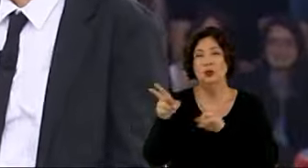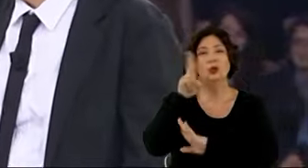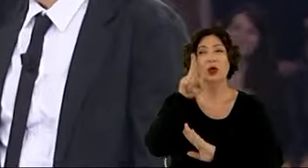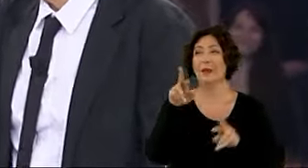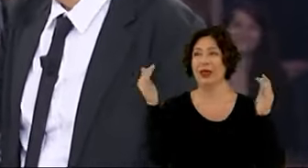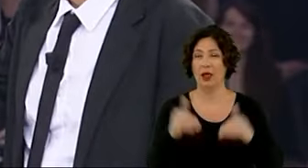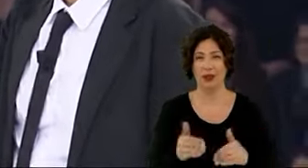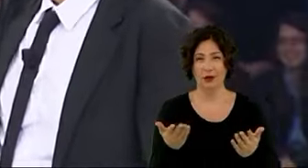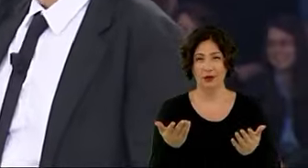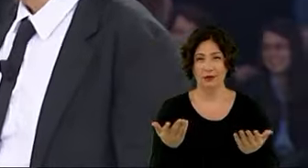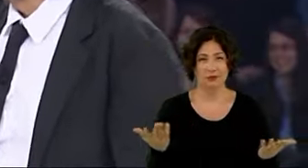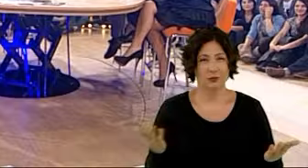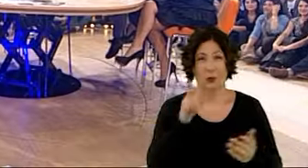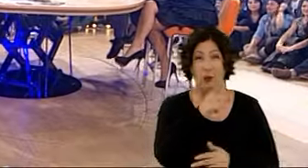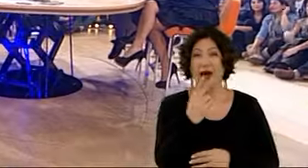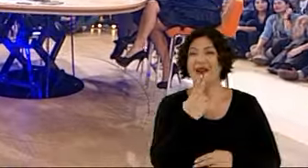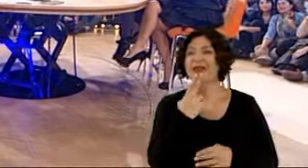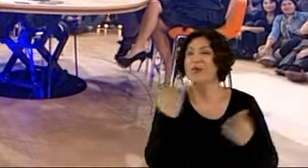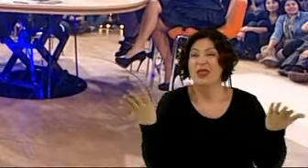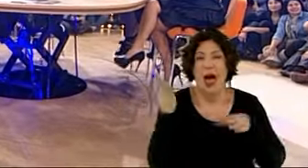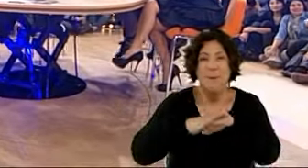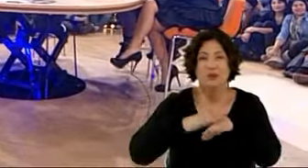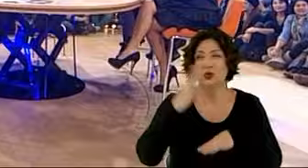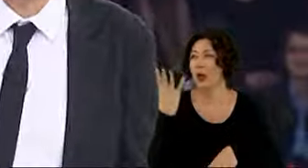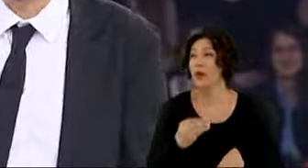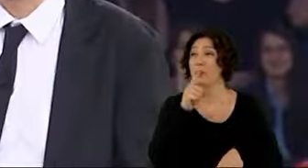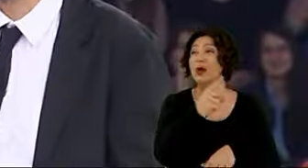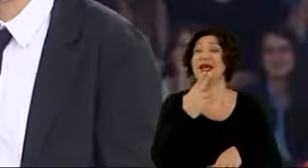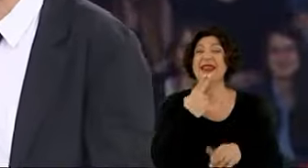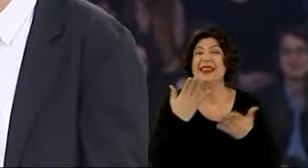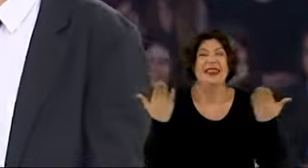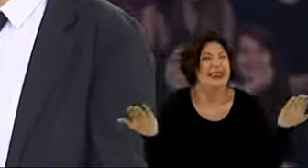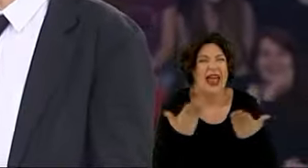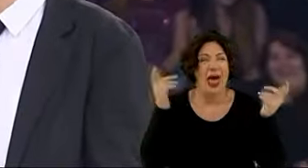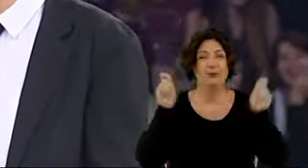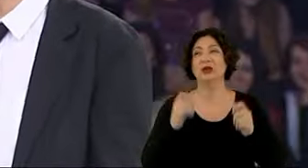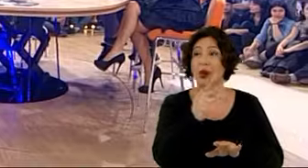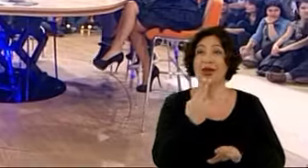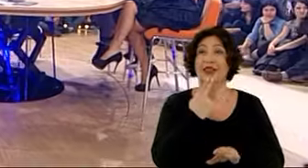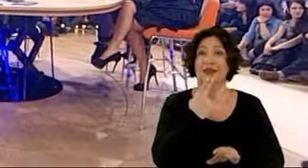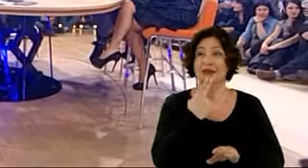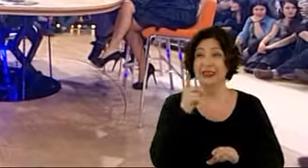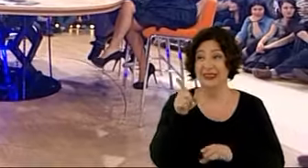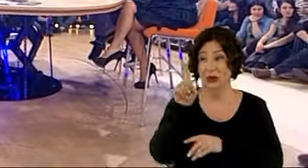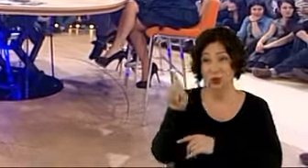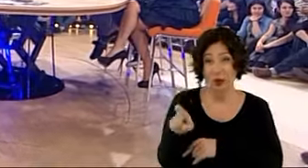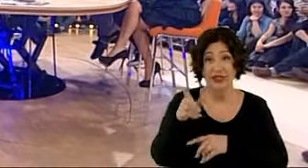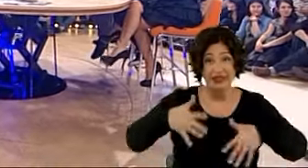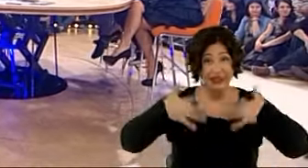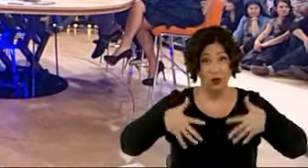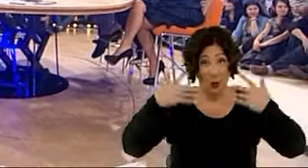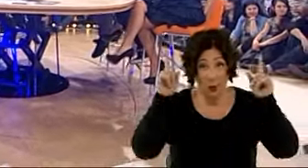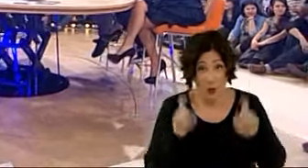geldi. Yani bu kadın ne yapmış olabilir ya da bu kadına ne yapmış olabilirler? Size sorayım. Seviniyor